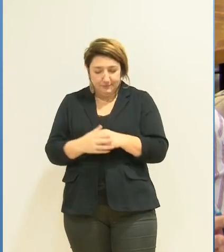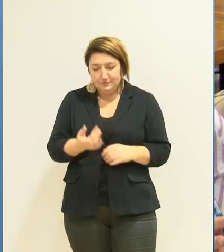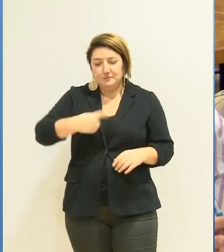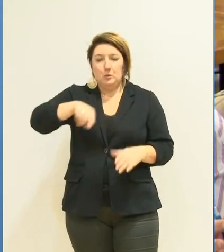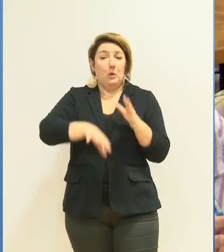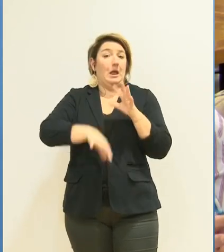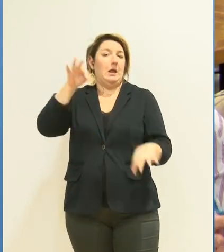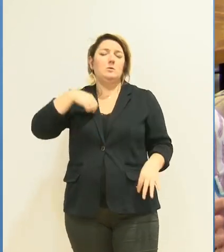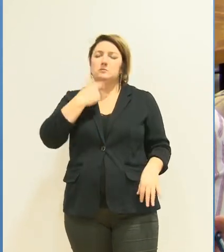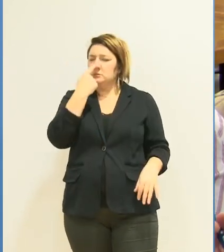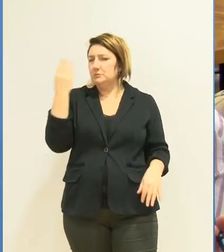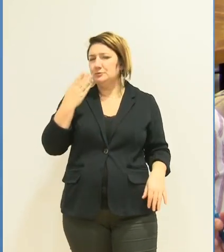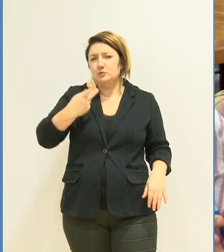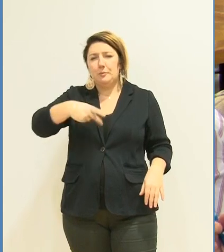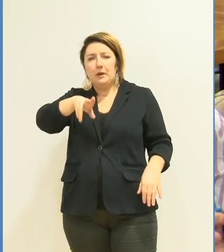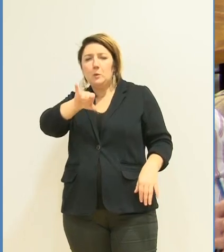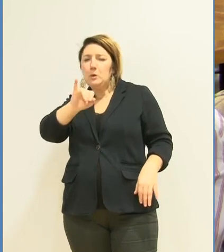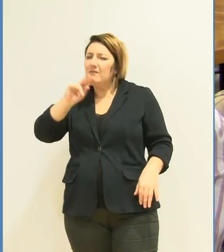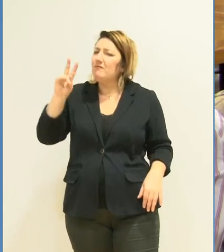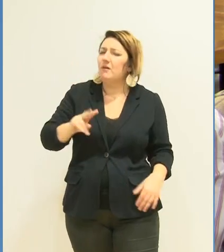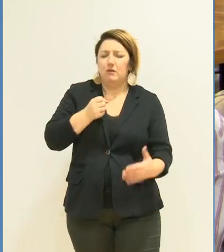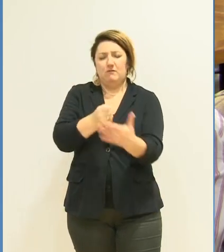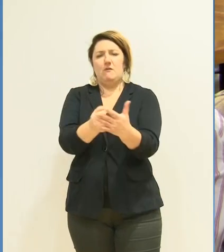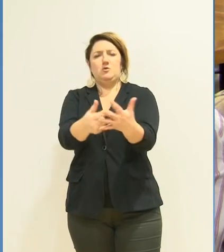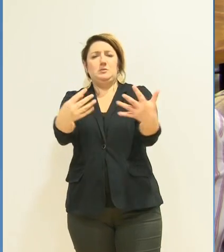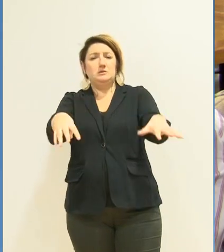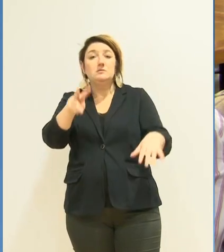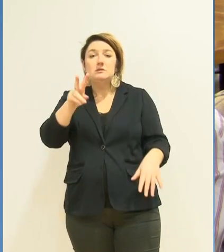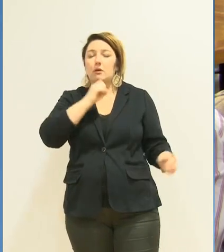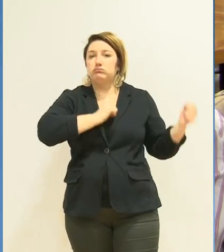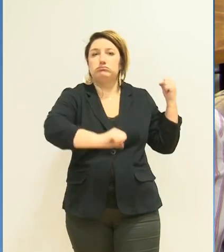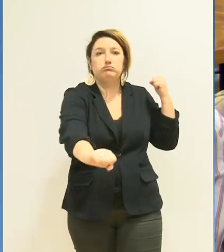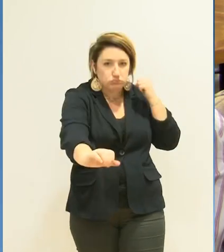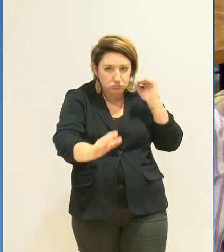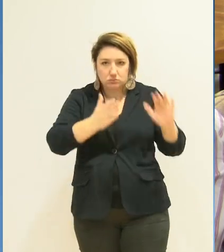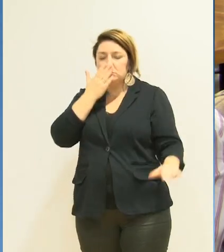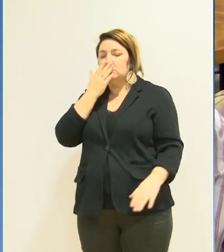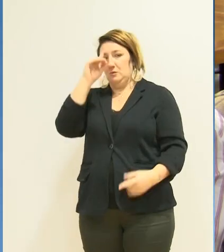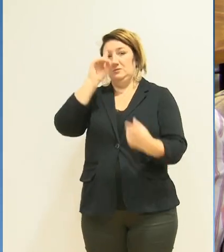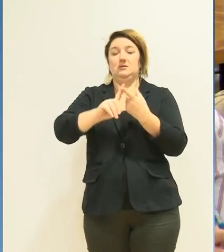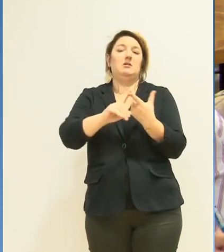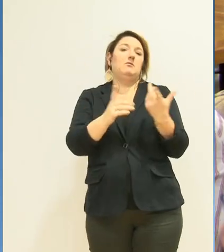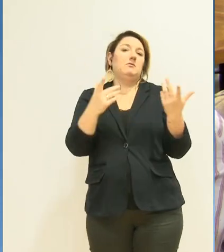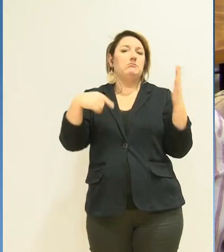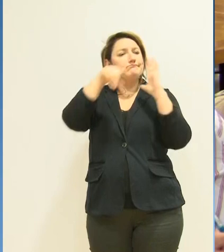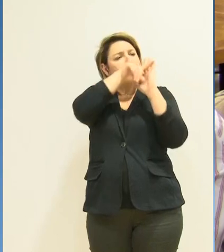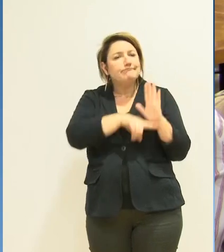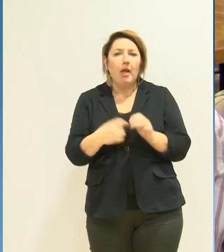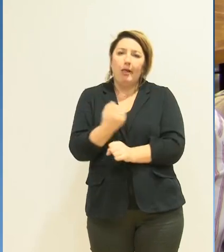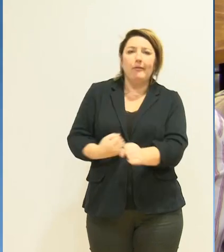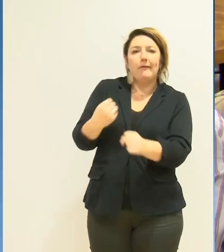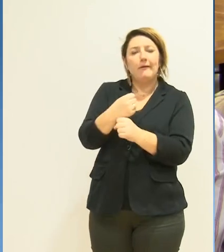disposer d'un vrai paix lui fin 2019 c'est vrai les choses se sont accélérées pour produire les règles qui